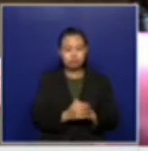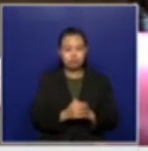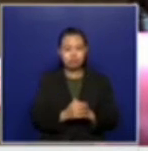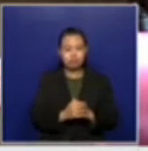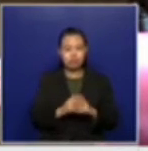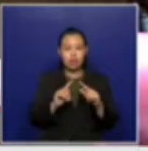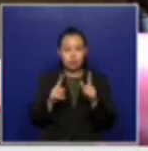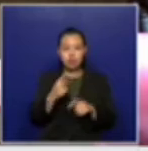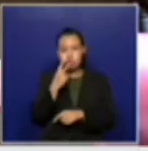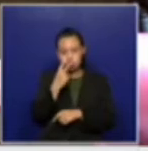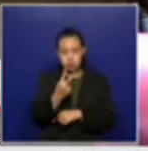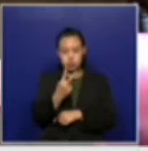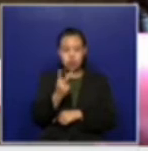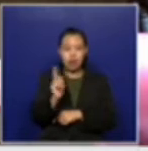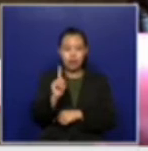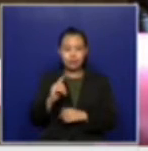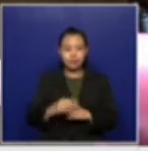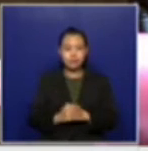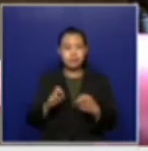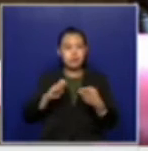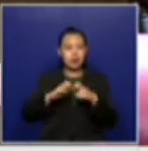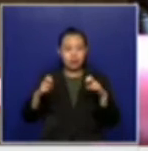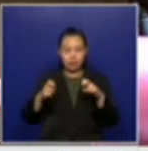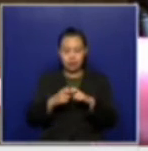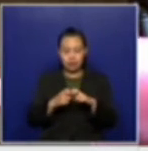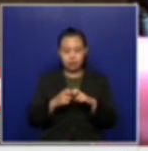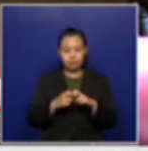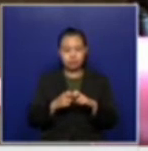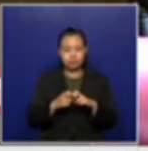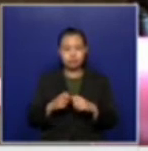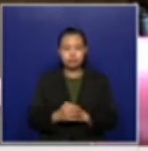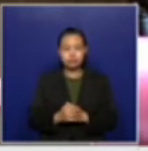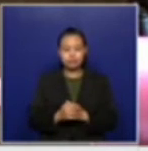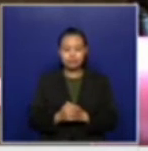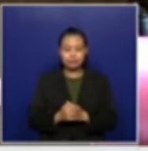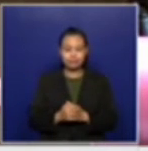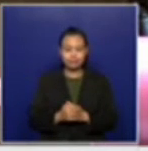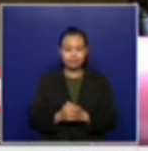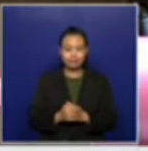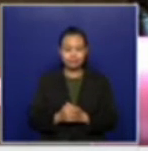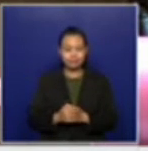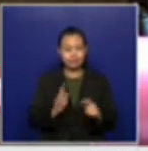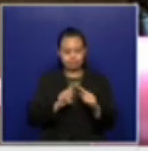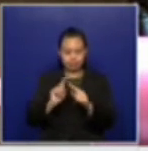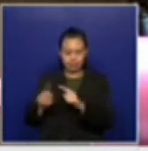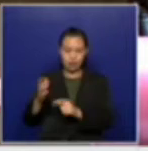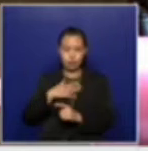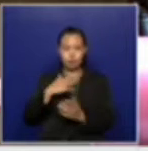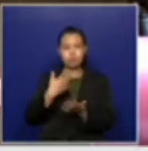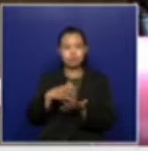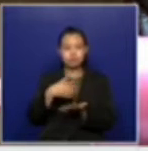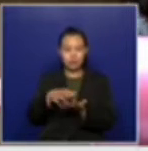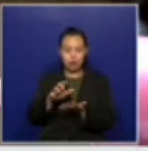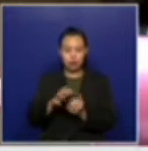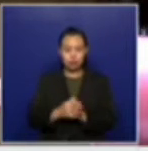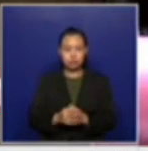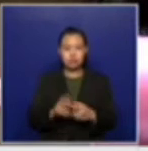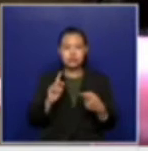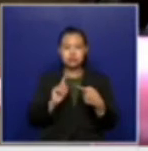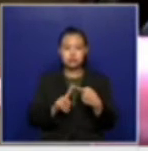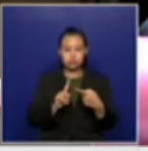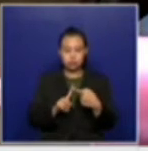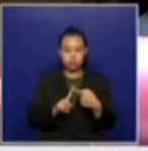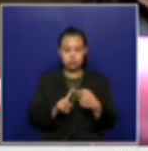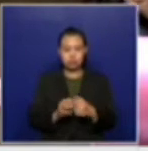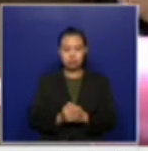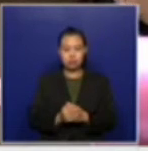ครับจะประสบปัญหาต่างๆอย่างที่ผมได้จะได้กราบเรียนดังต่อไปนี้1ลูกค้ารายเดิมไม่มีท